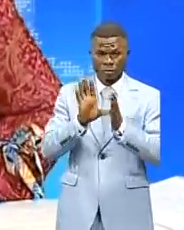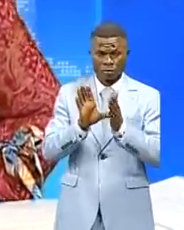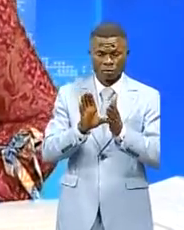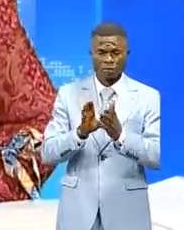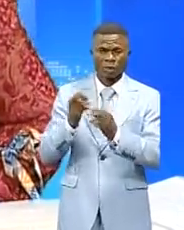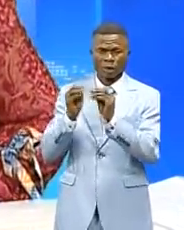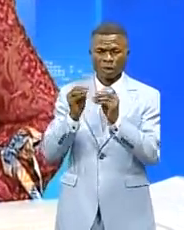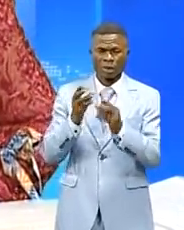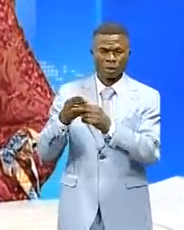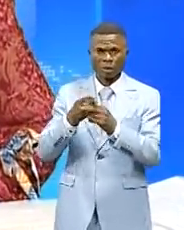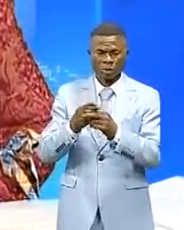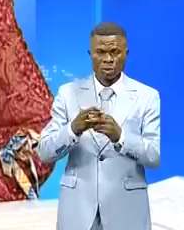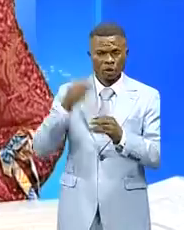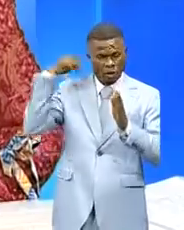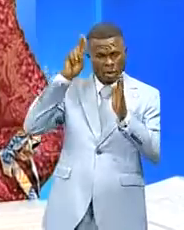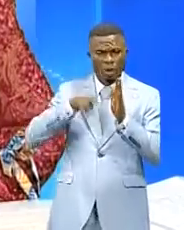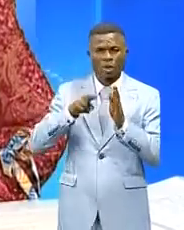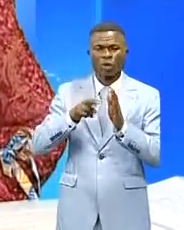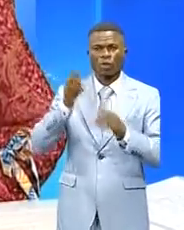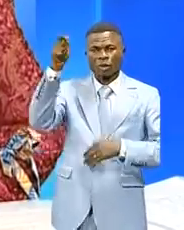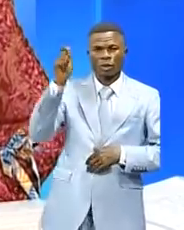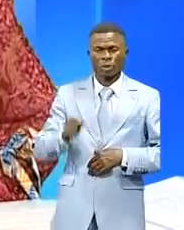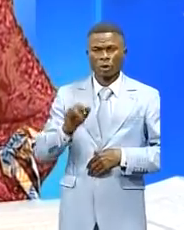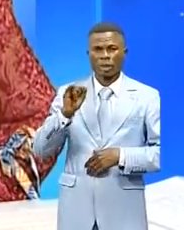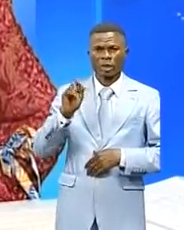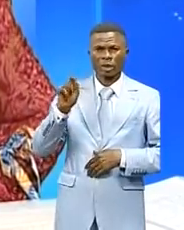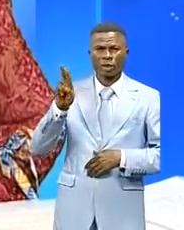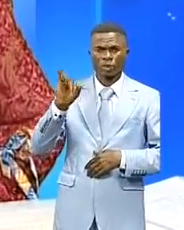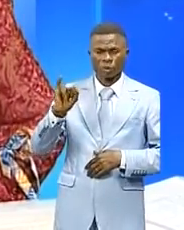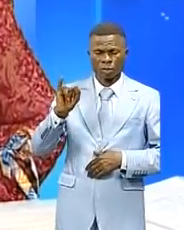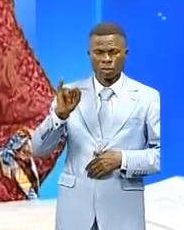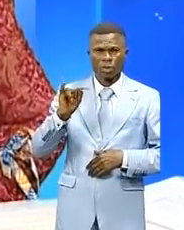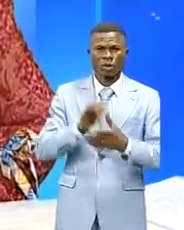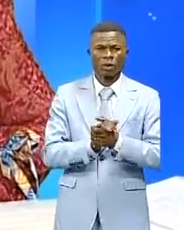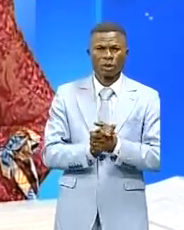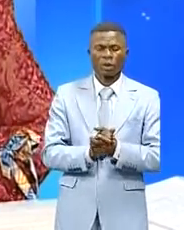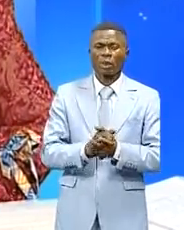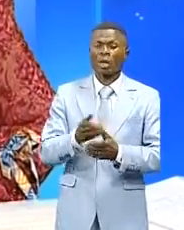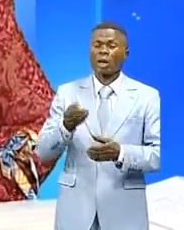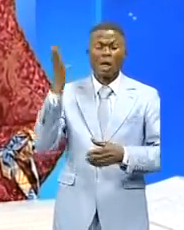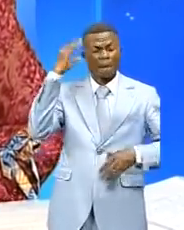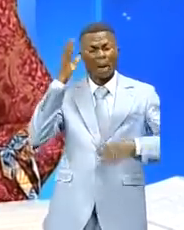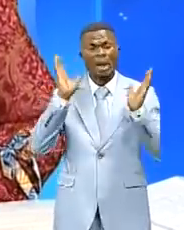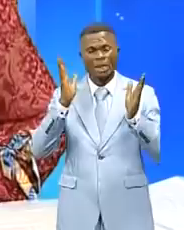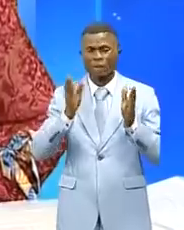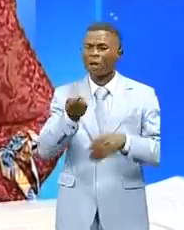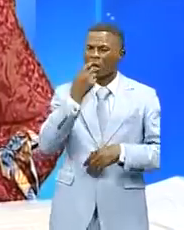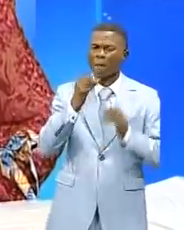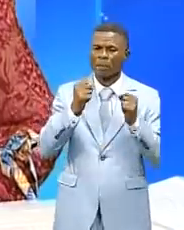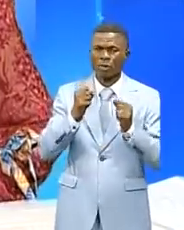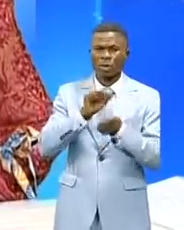sécurité tenus par le gouverneur militaire de l'ituri aux grands maux les grands remèdes de face à cette catastrophe naturelle